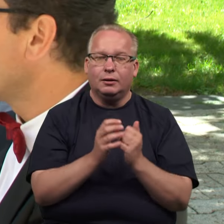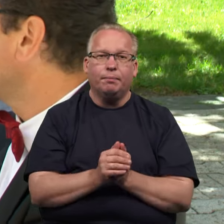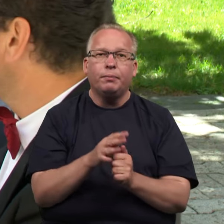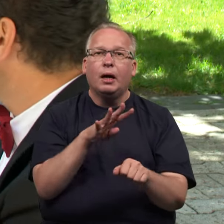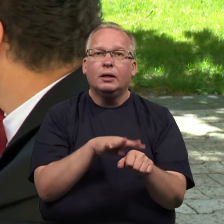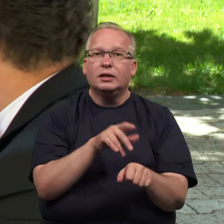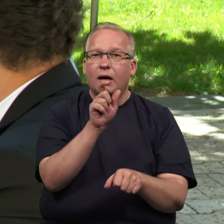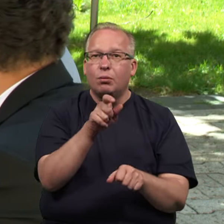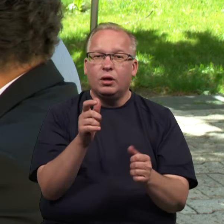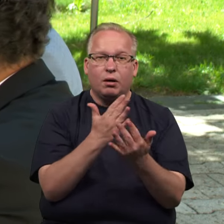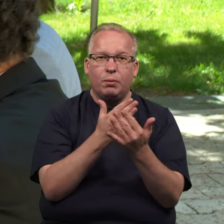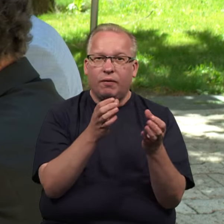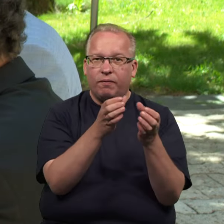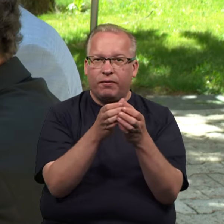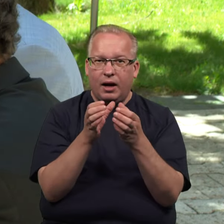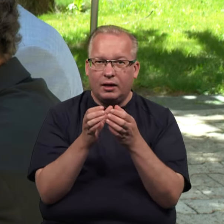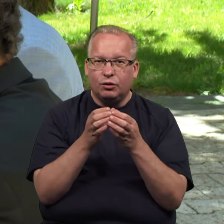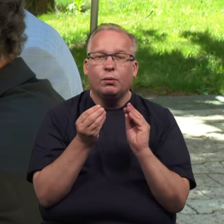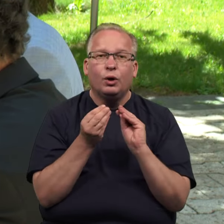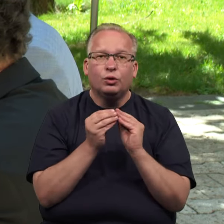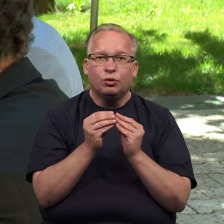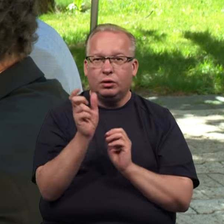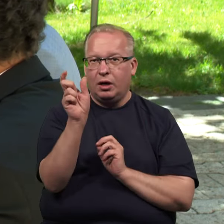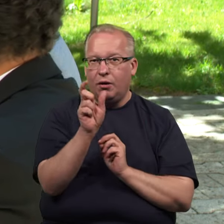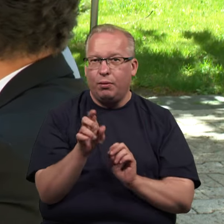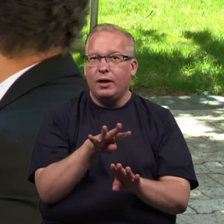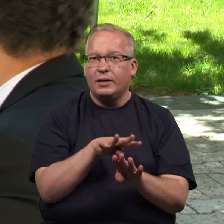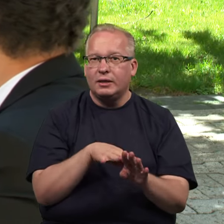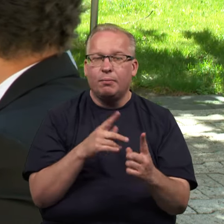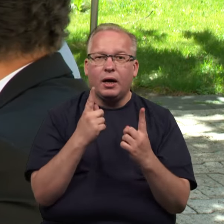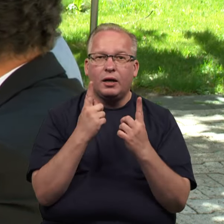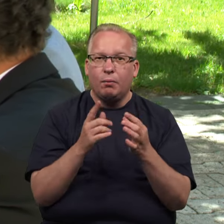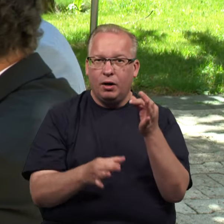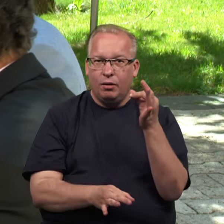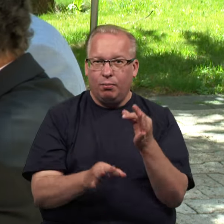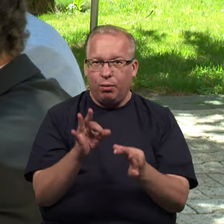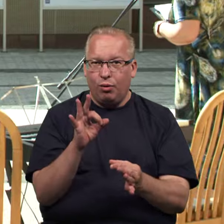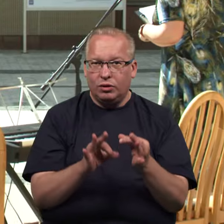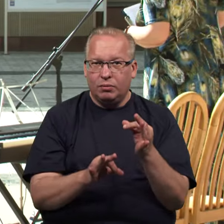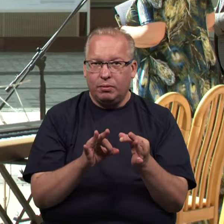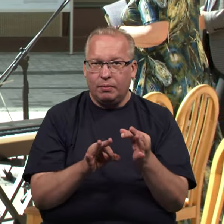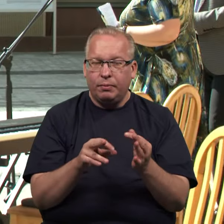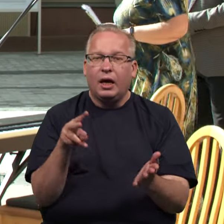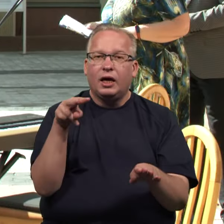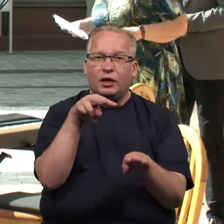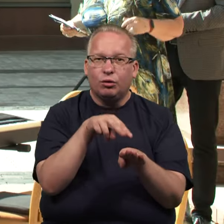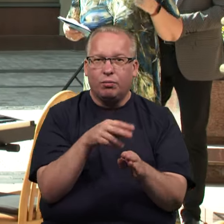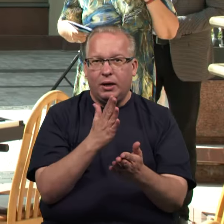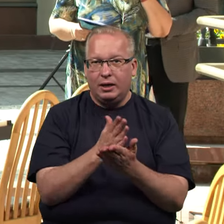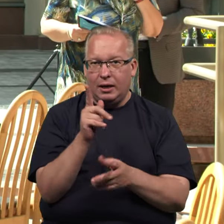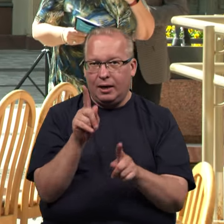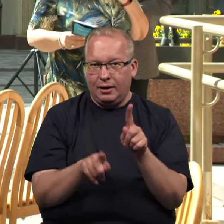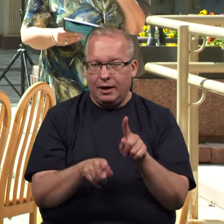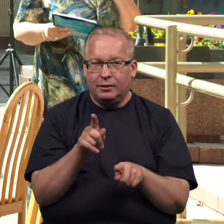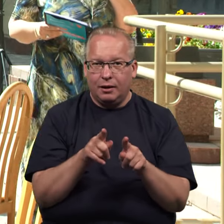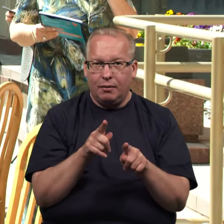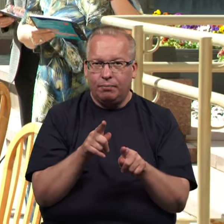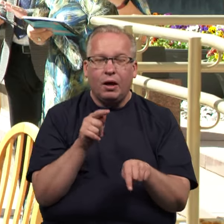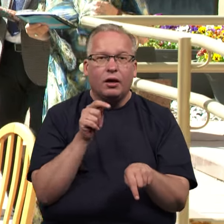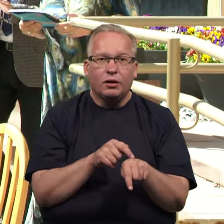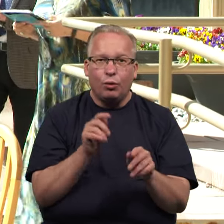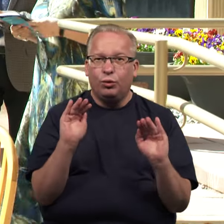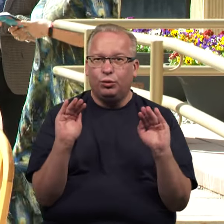Seimo nariai iš įvairių frakcijų sutarė poeziją Seime, ypač posėdžių metu, iš tribūnos, itin retas reiškinys. Todėl